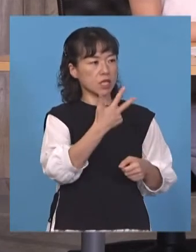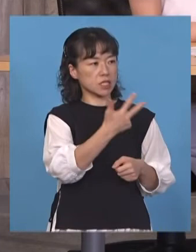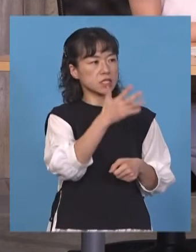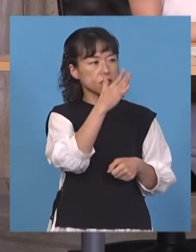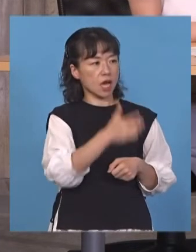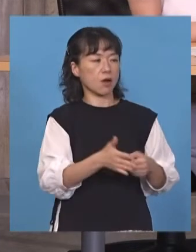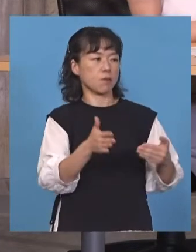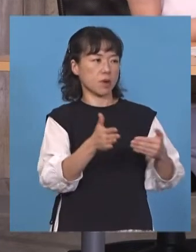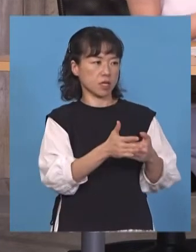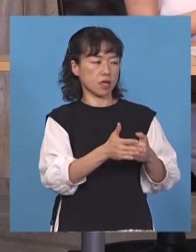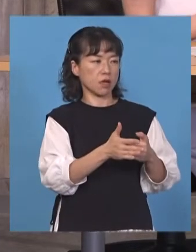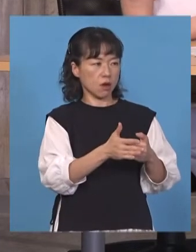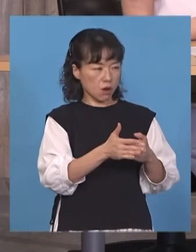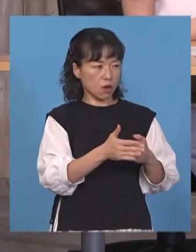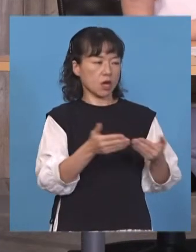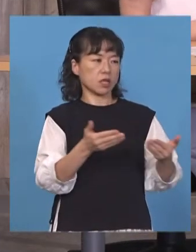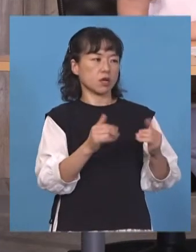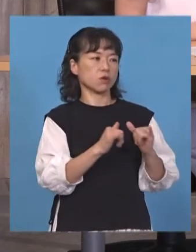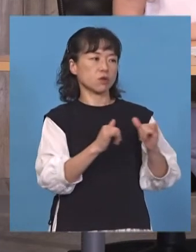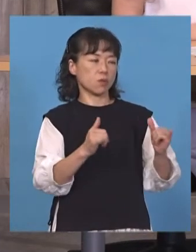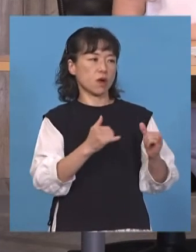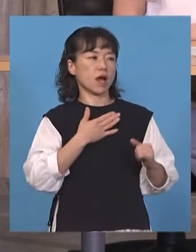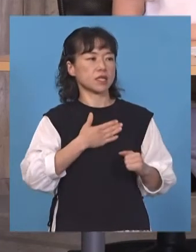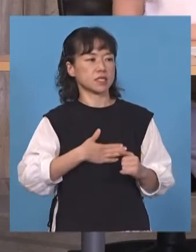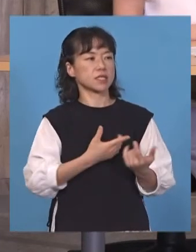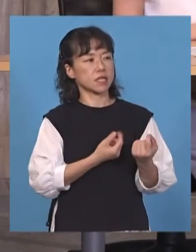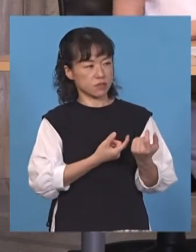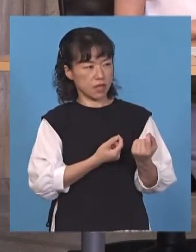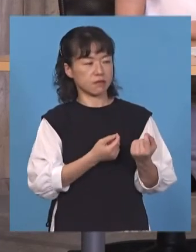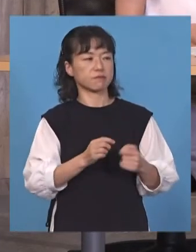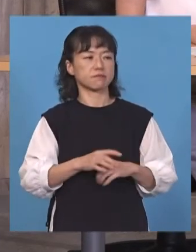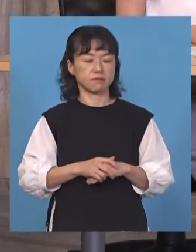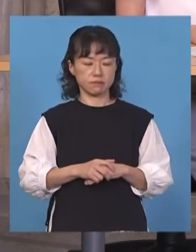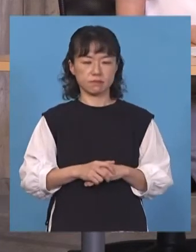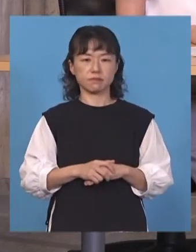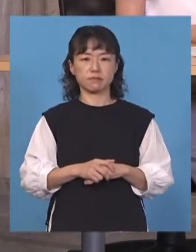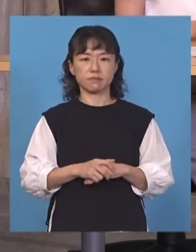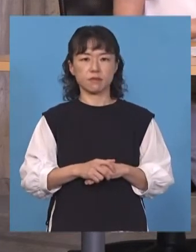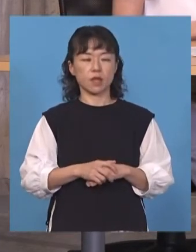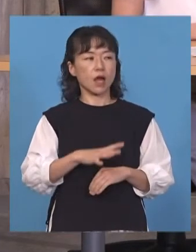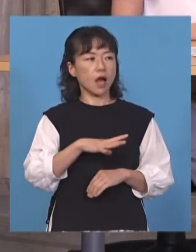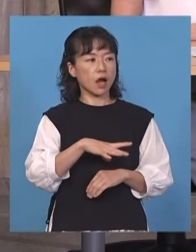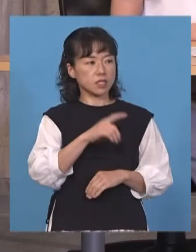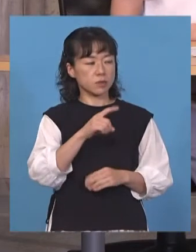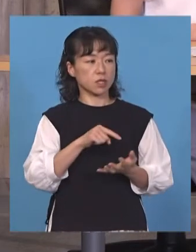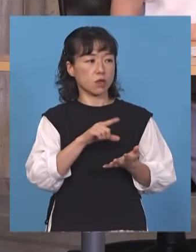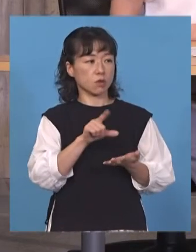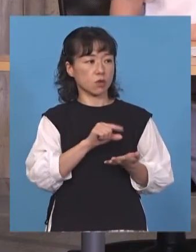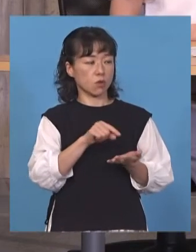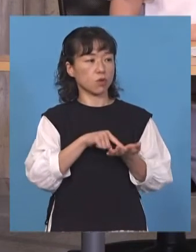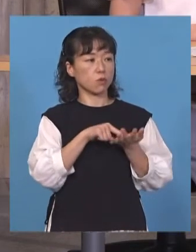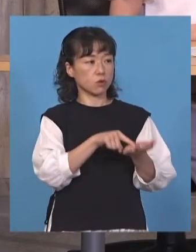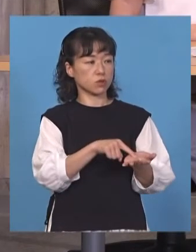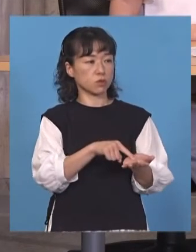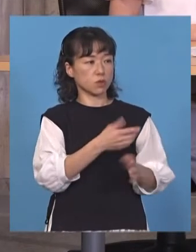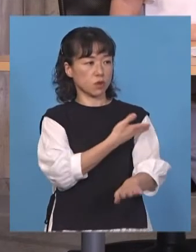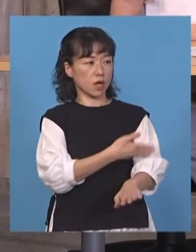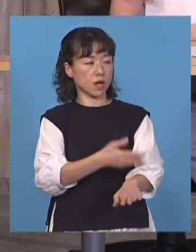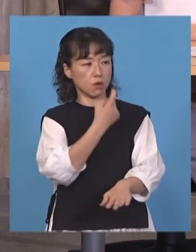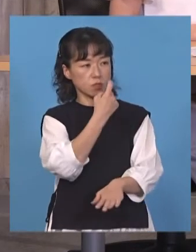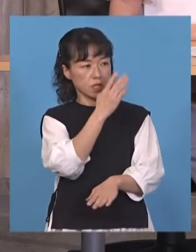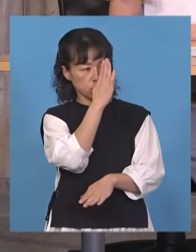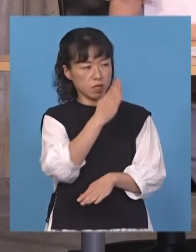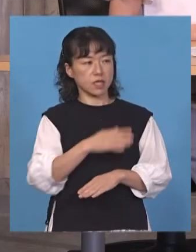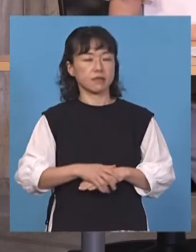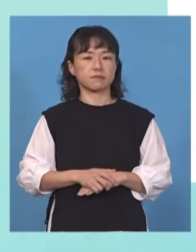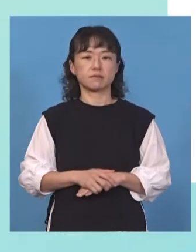付してもらえると、日中働いている方も安心ですよね。では初めての利用申し込みはどういった流れになるんでしょう